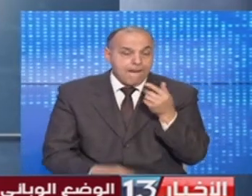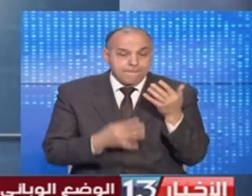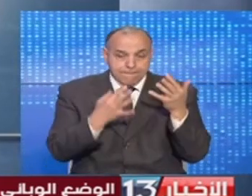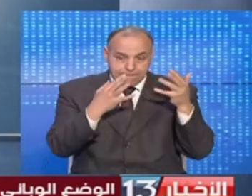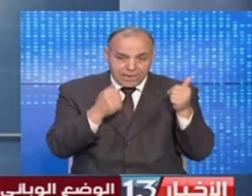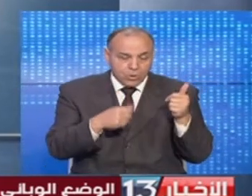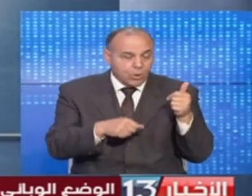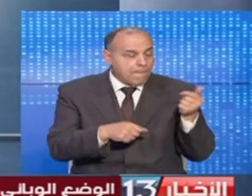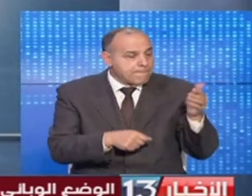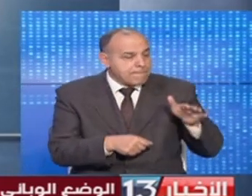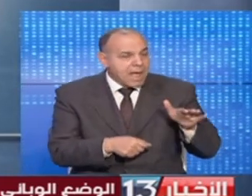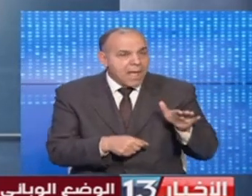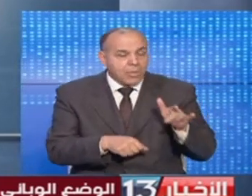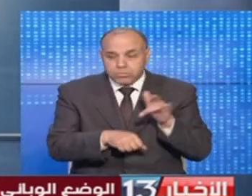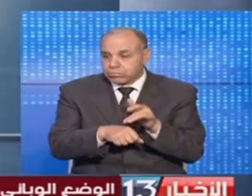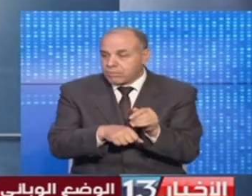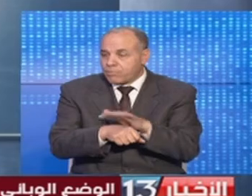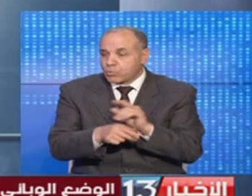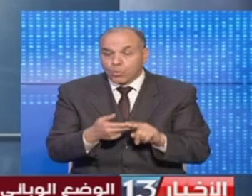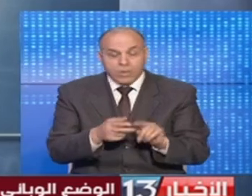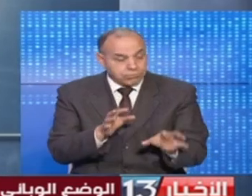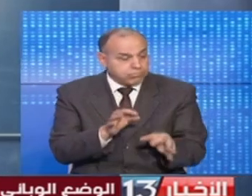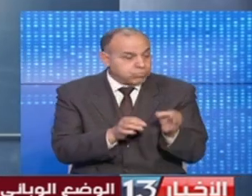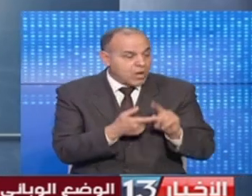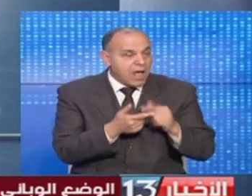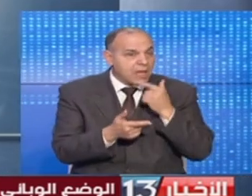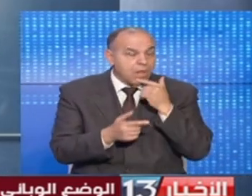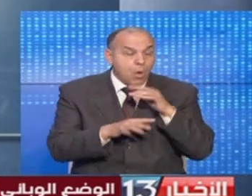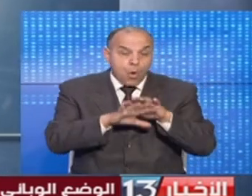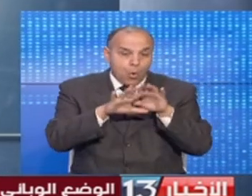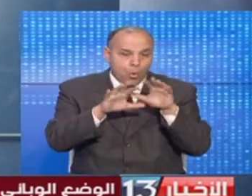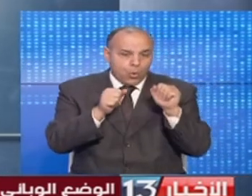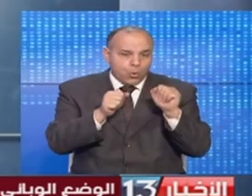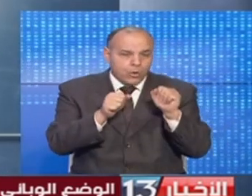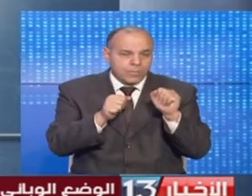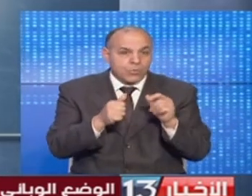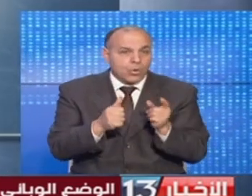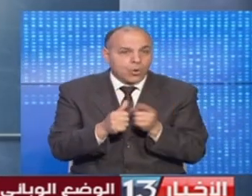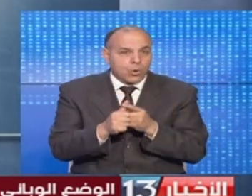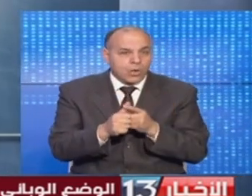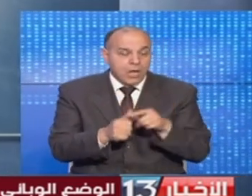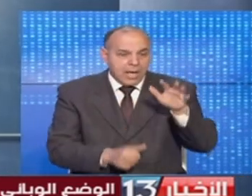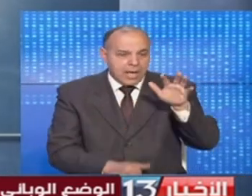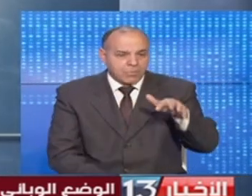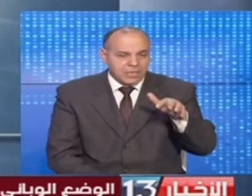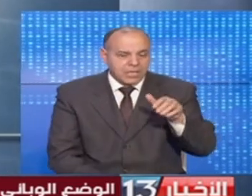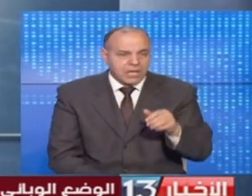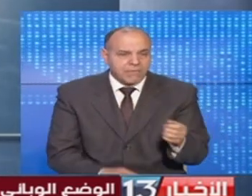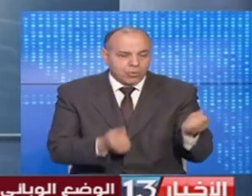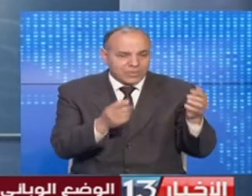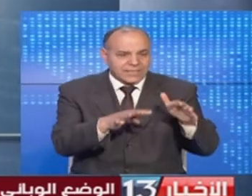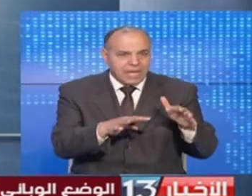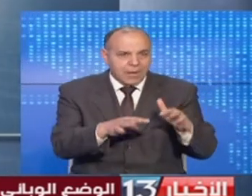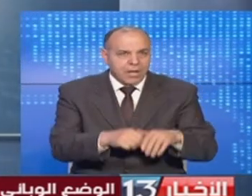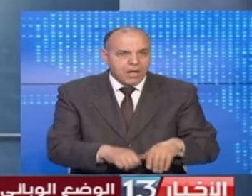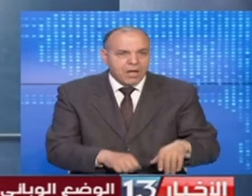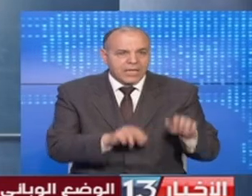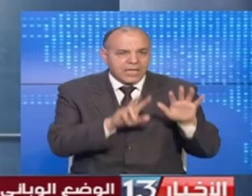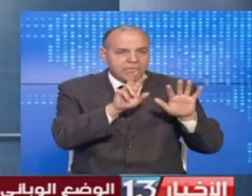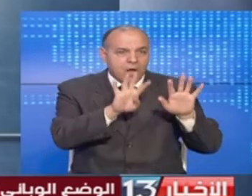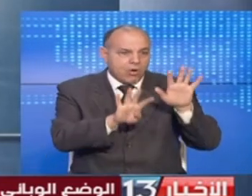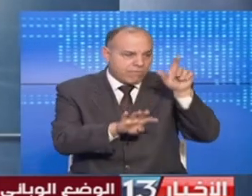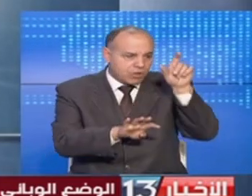الجملي للوفيات والاصابات المكتشفه بلغ على التوالي خمسه الاف وتسعمائه وتسعه وثمانين